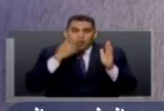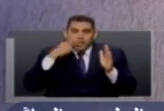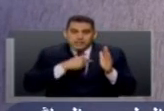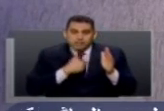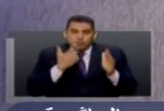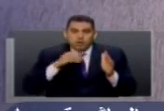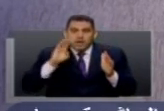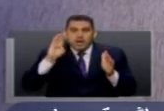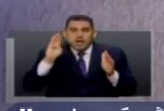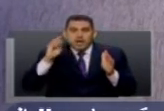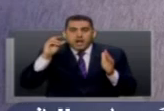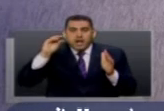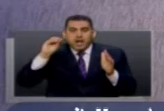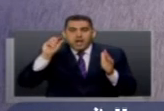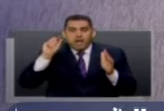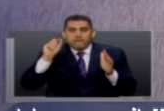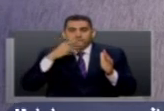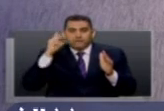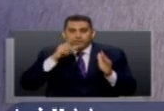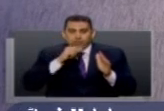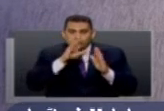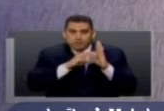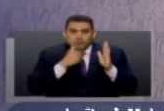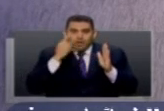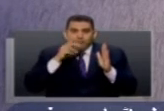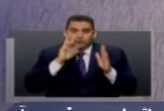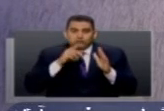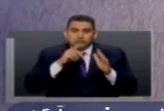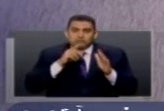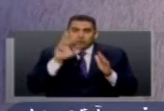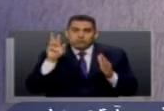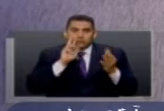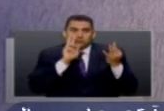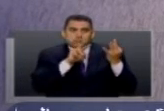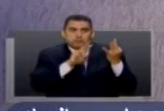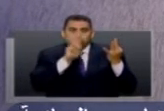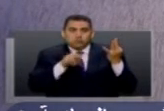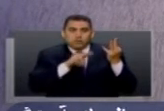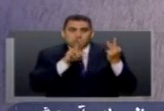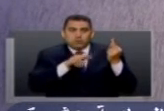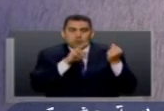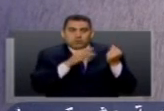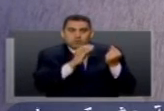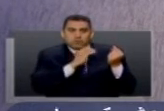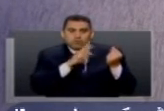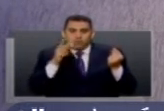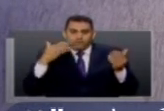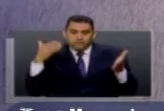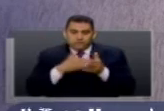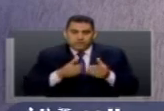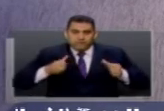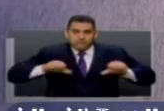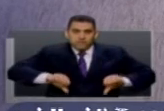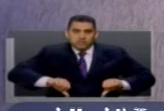طرحت فلما را النظر ان جميع ما حاول ان يعله قد فشل